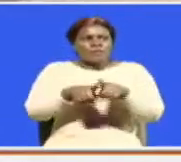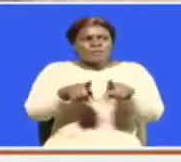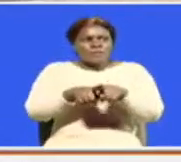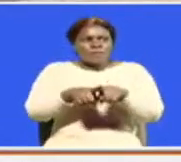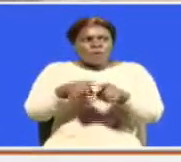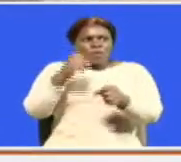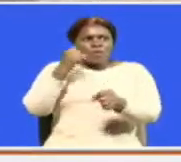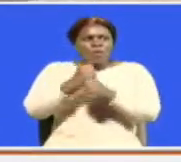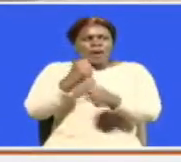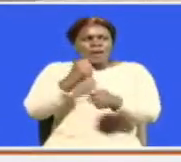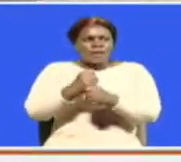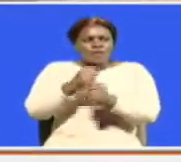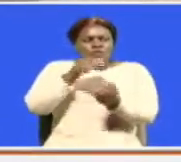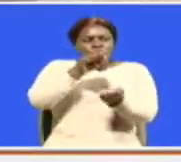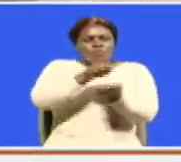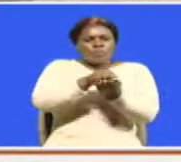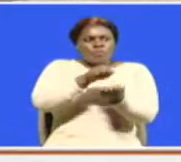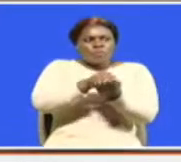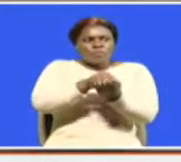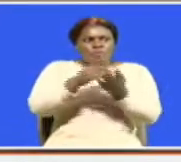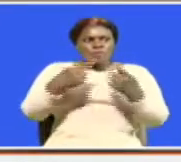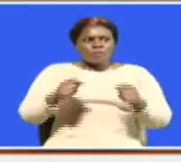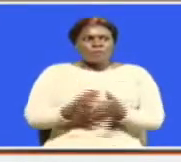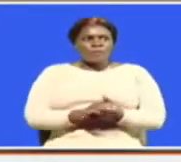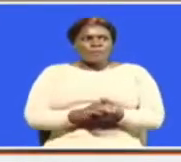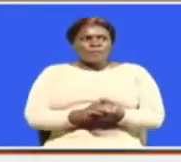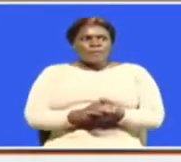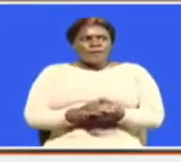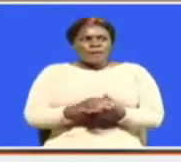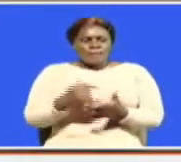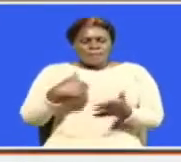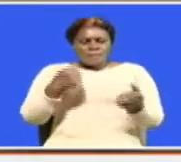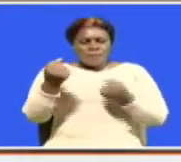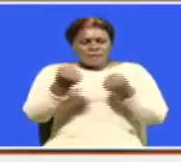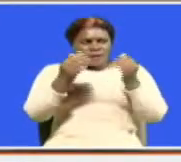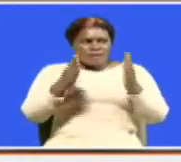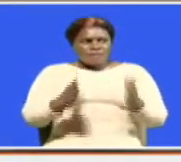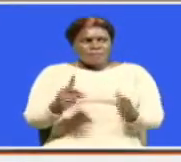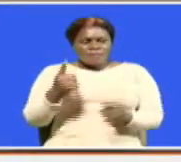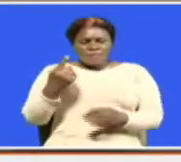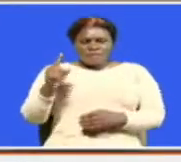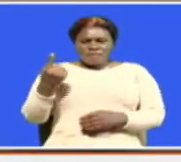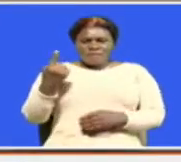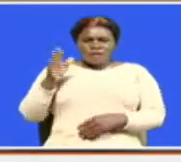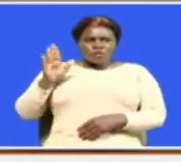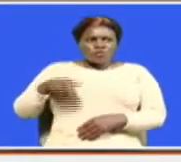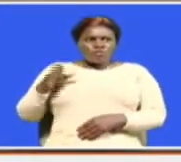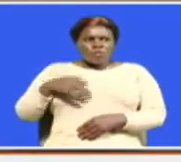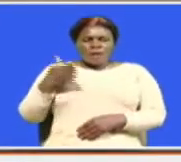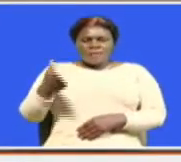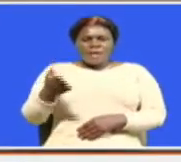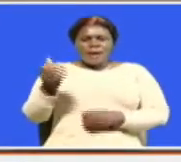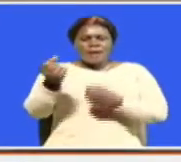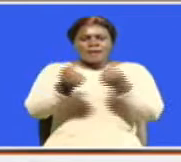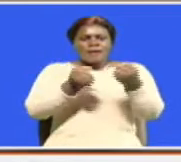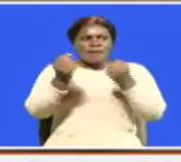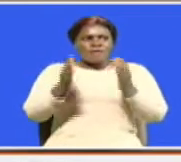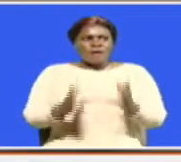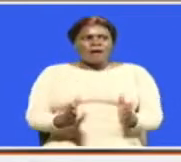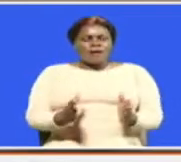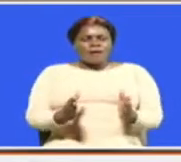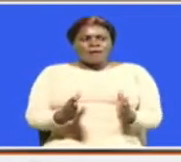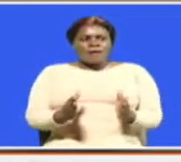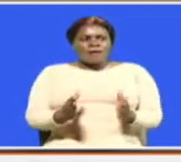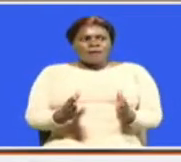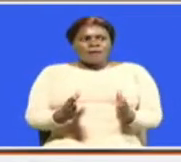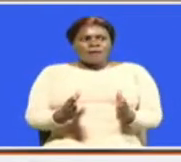is working for conservation efforts. Mimi kuwa driver, ni mimi ndio msichana wa kwanza katika Amboseli ecosystem kukuwa